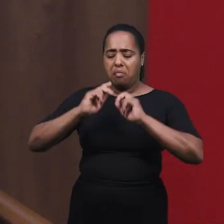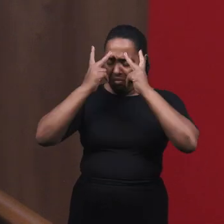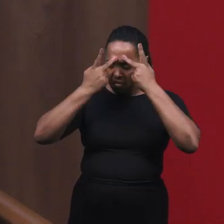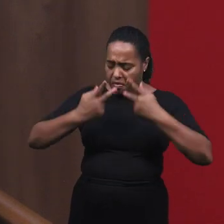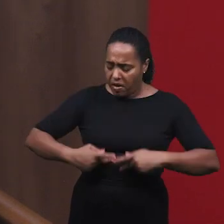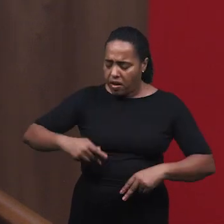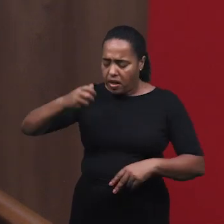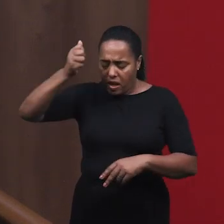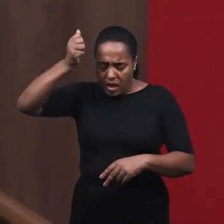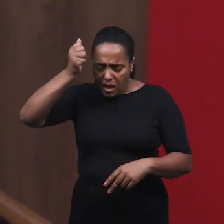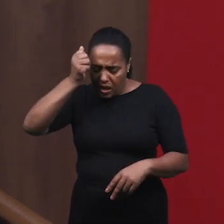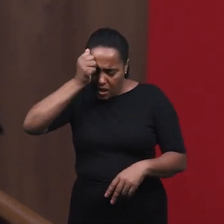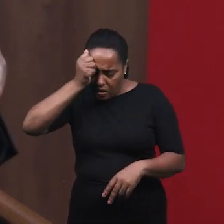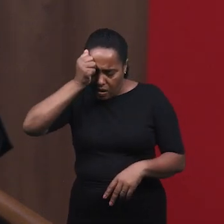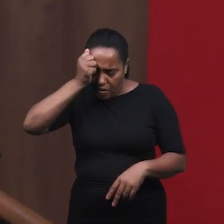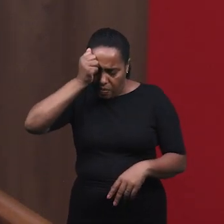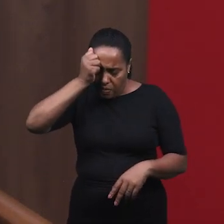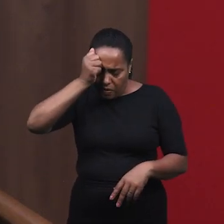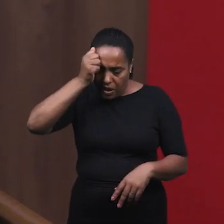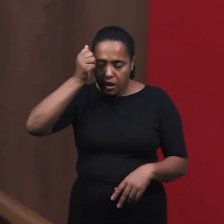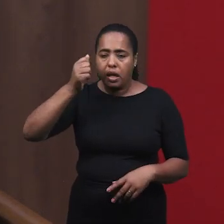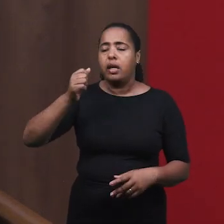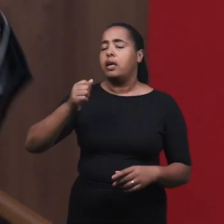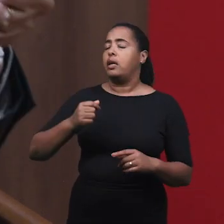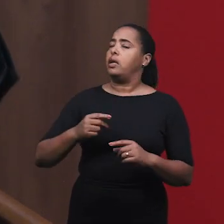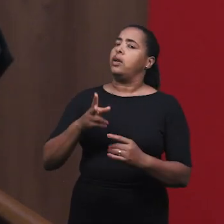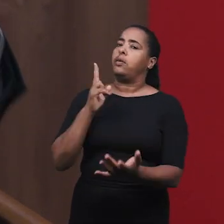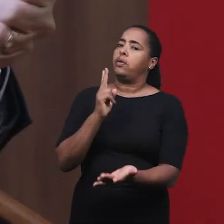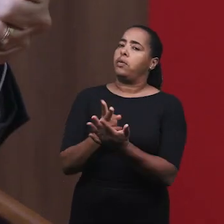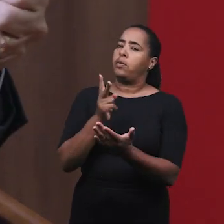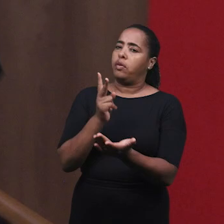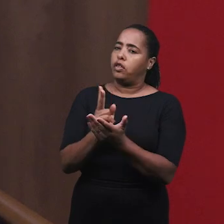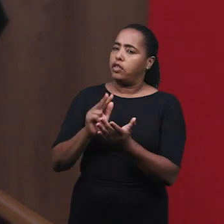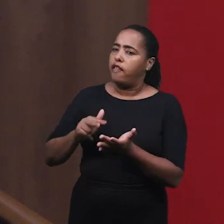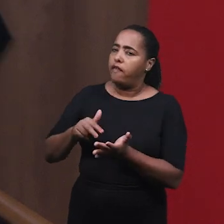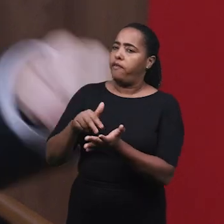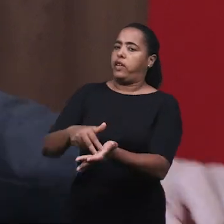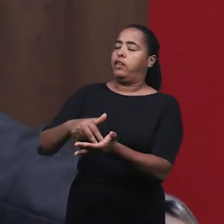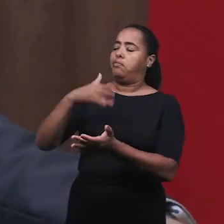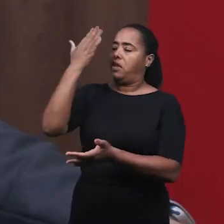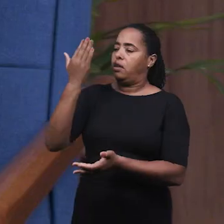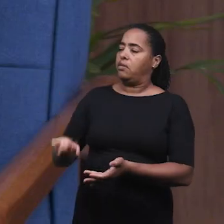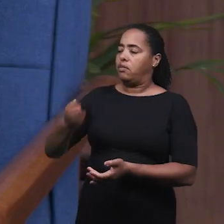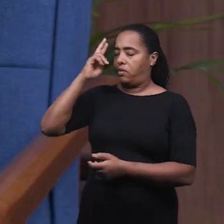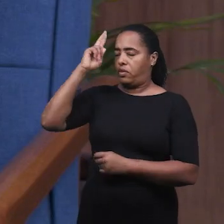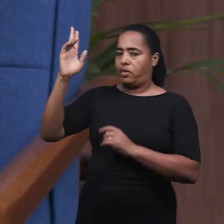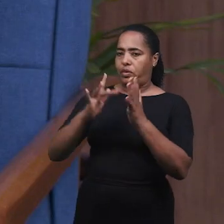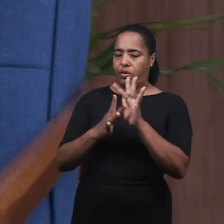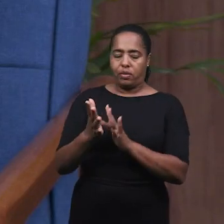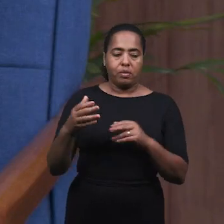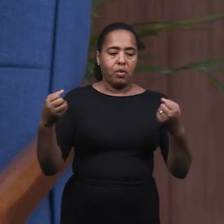jamais reste affermi en Jésus. Gloire à Jésus. Très bien.